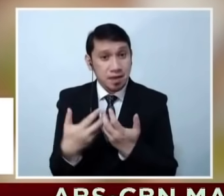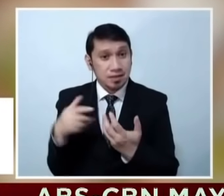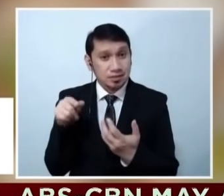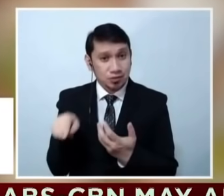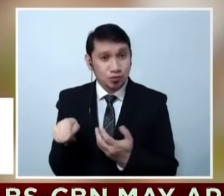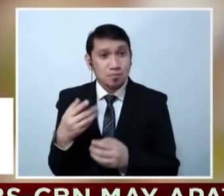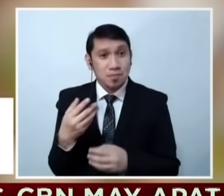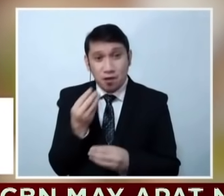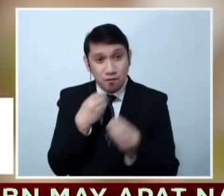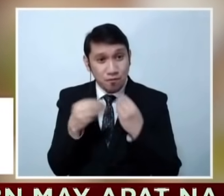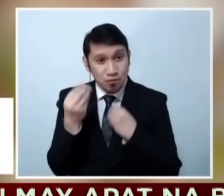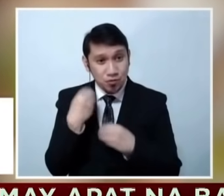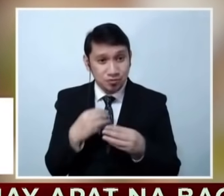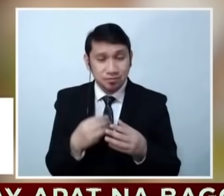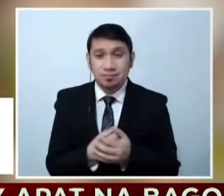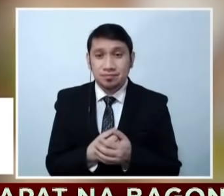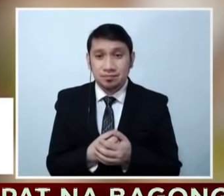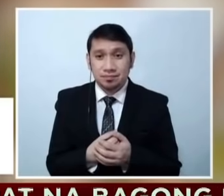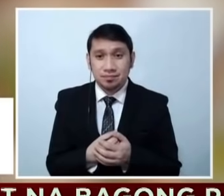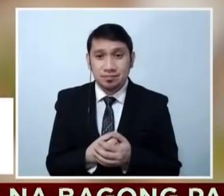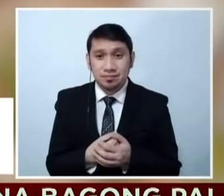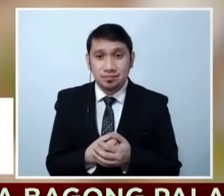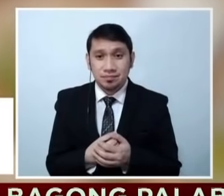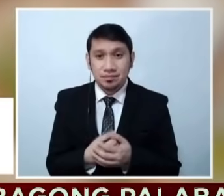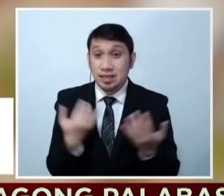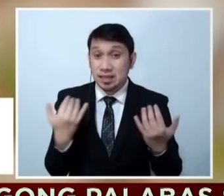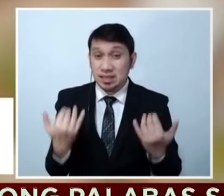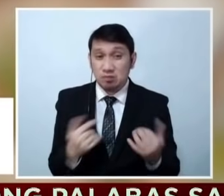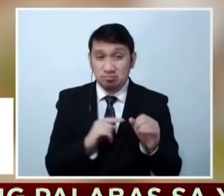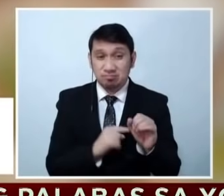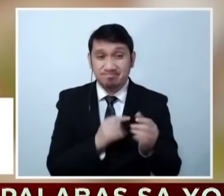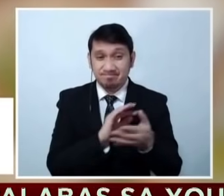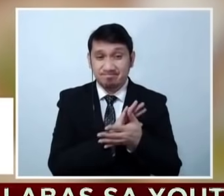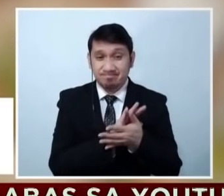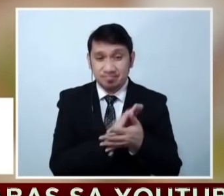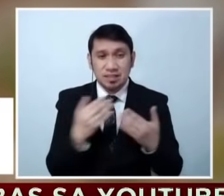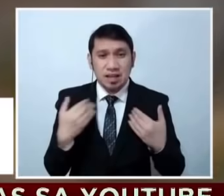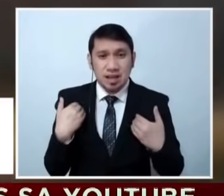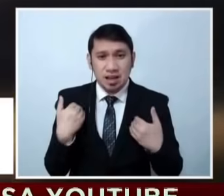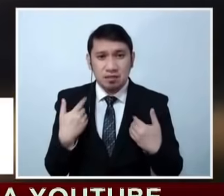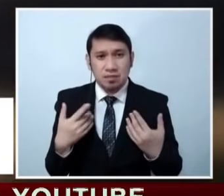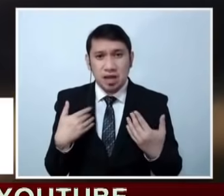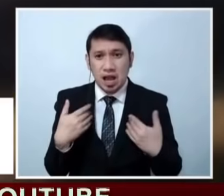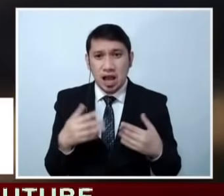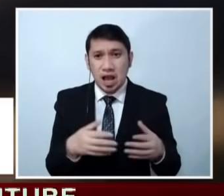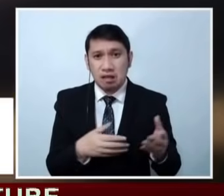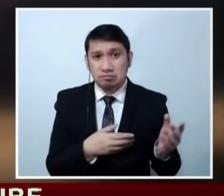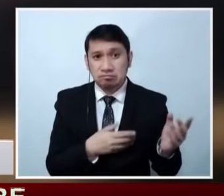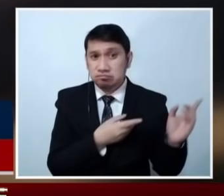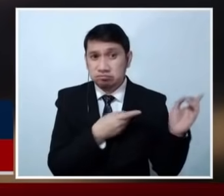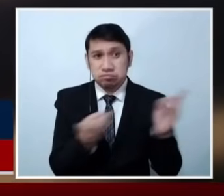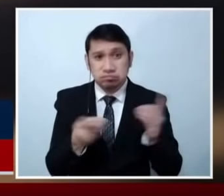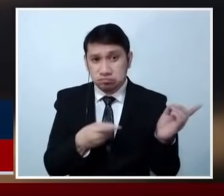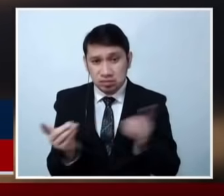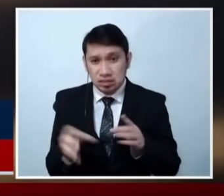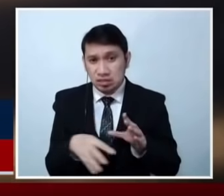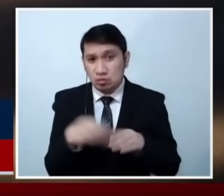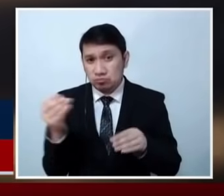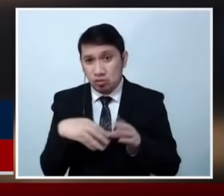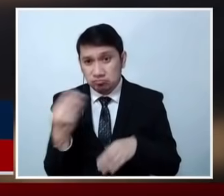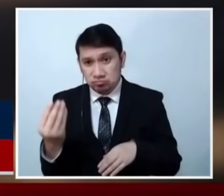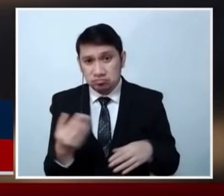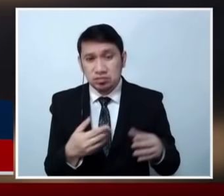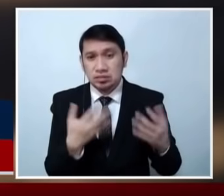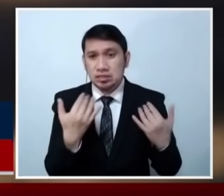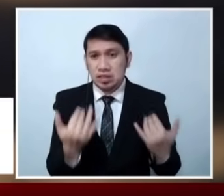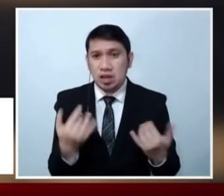packages. Nag-umpisa po yung pandemya, kalimitan puro takeout lang po at bibihira lang yung nag-dining. Kaya